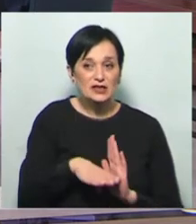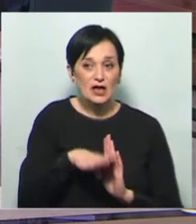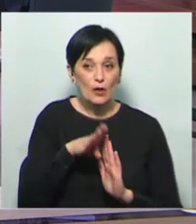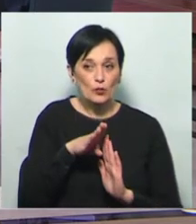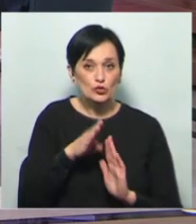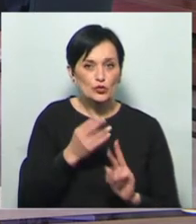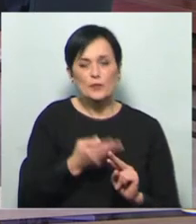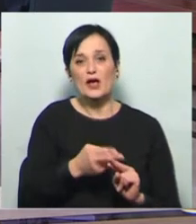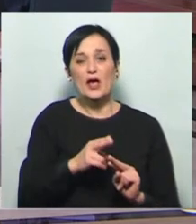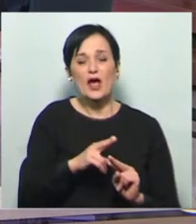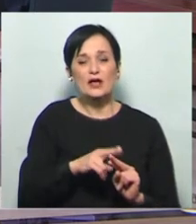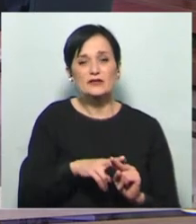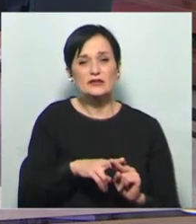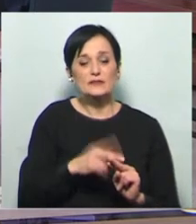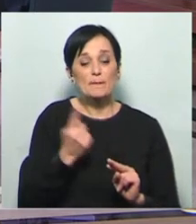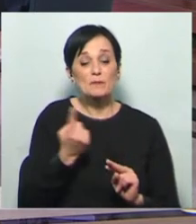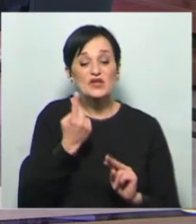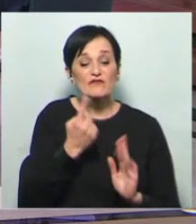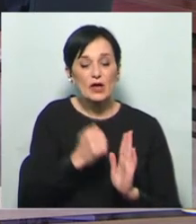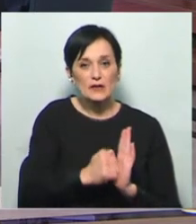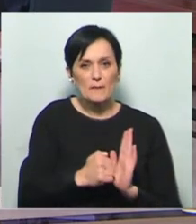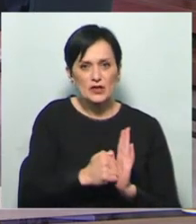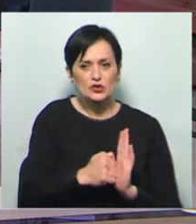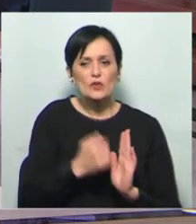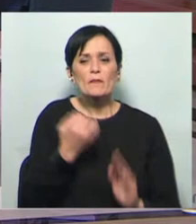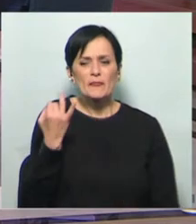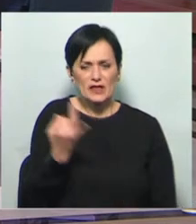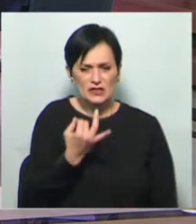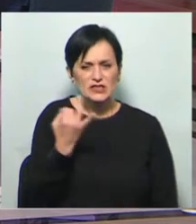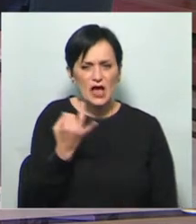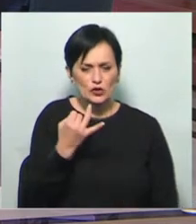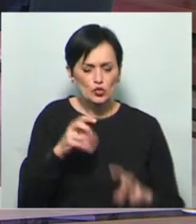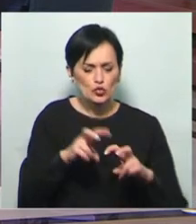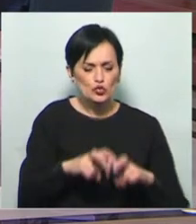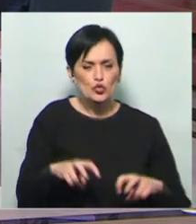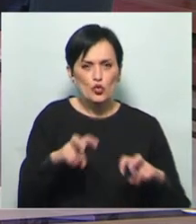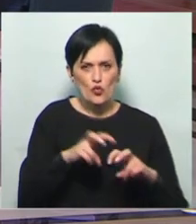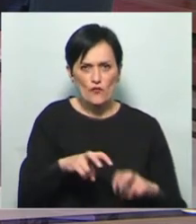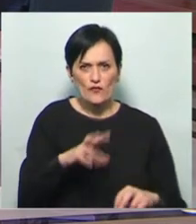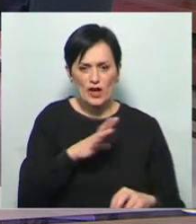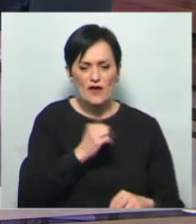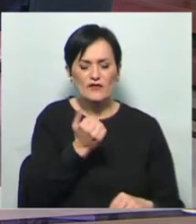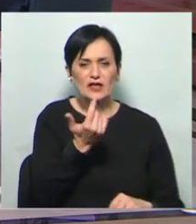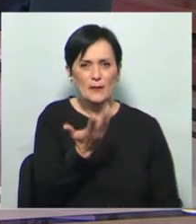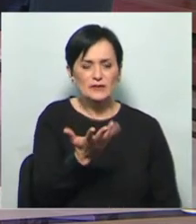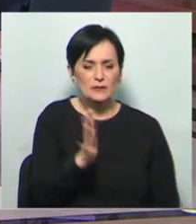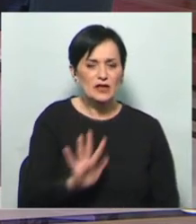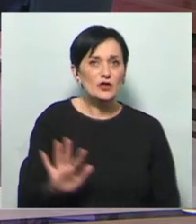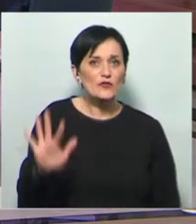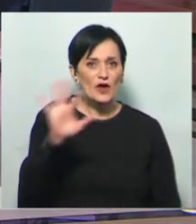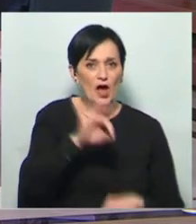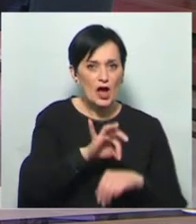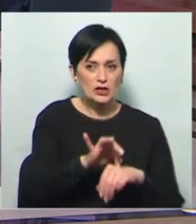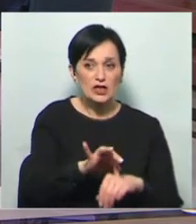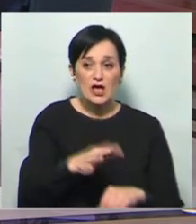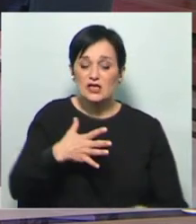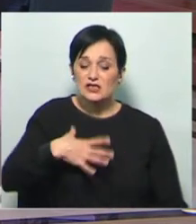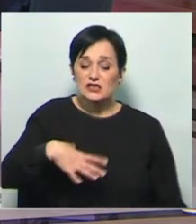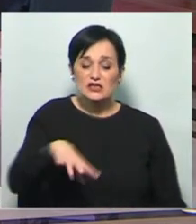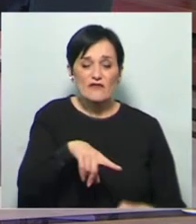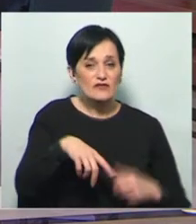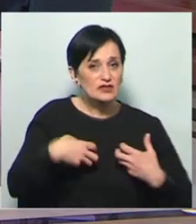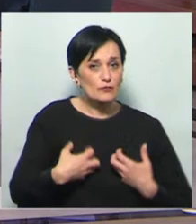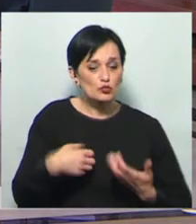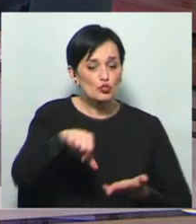და ის ახა პირველ მიზეზად და იქ ხდებოდა ძალიან საინტერესო კვლევა იყო, რომელიც რამოდენიმე ქვეყანაში გაკეთდა, საქართველოს სამწუხაროდ